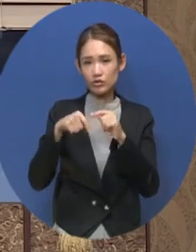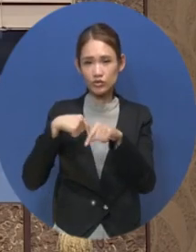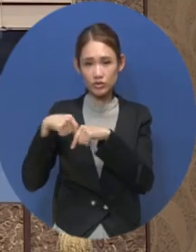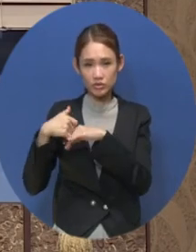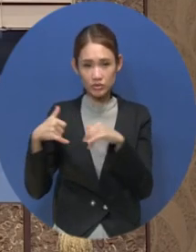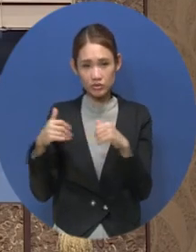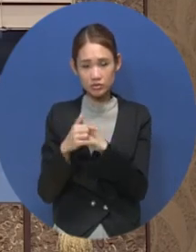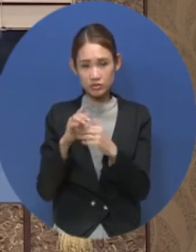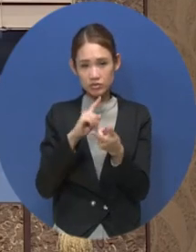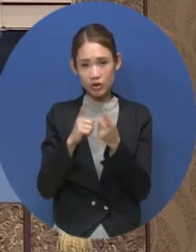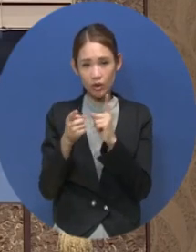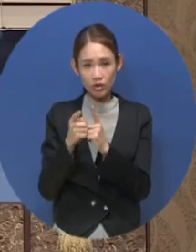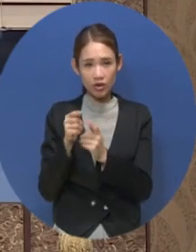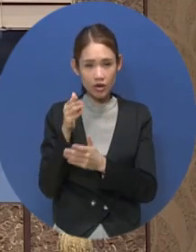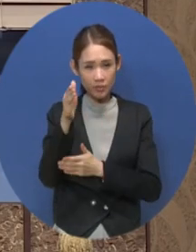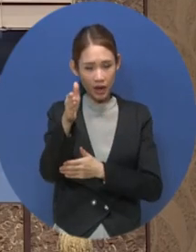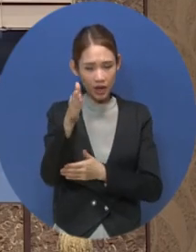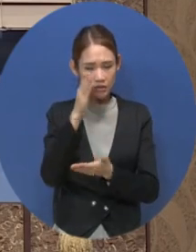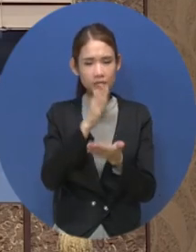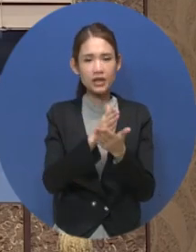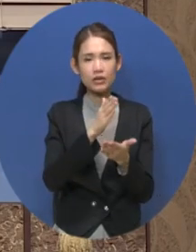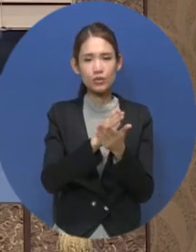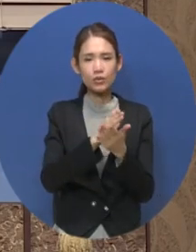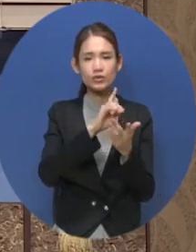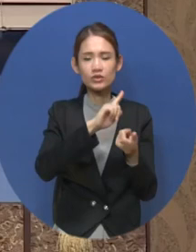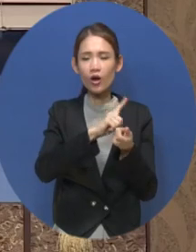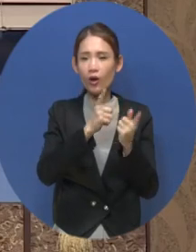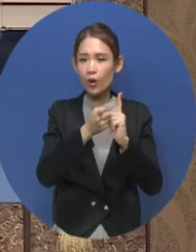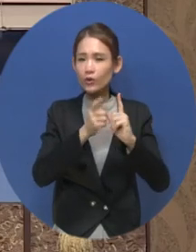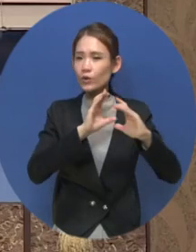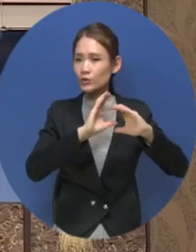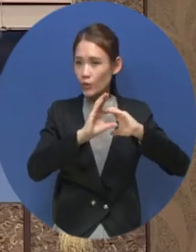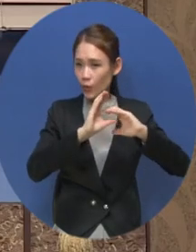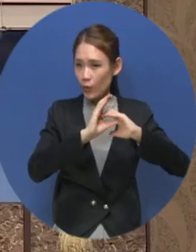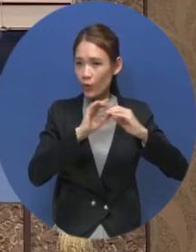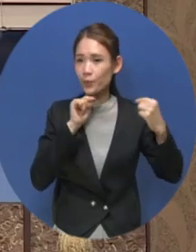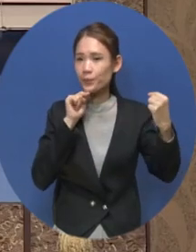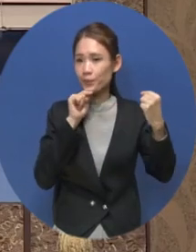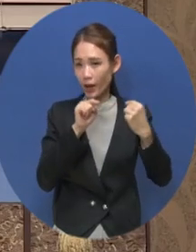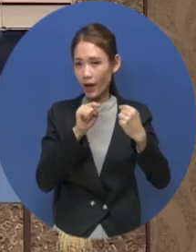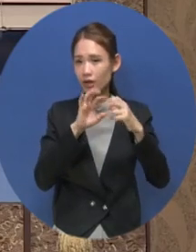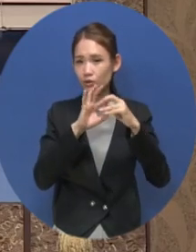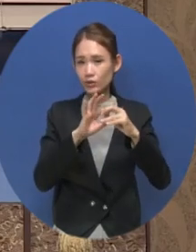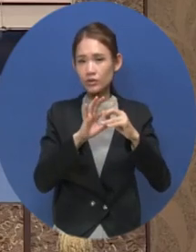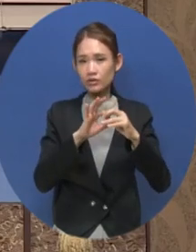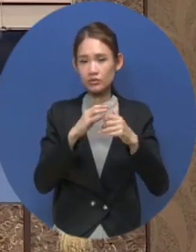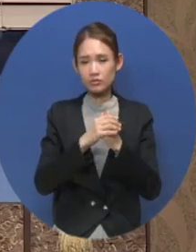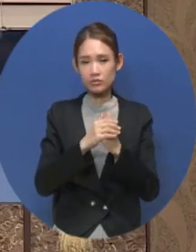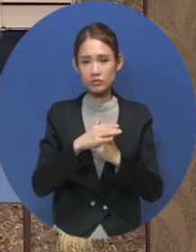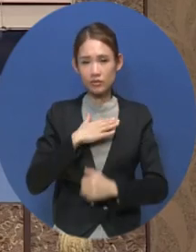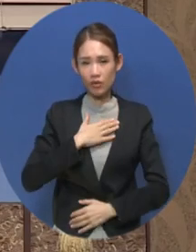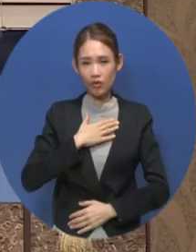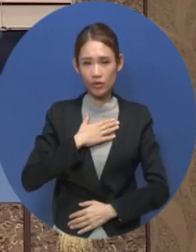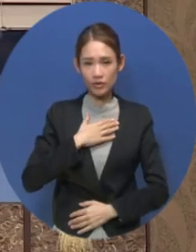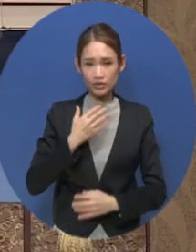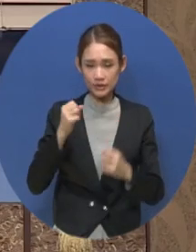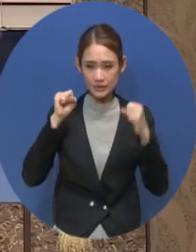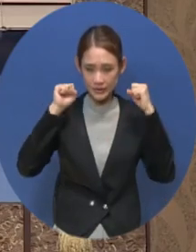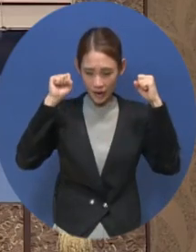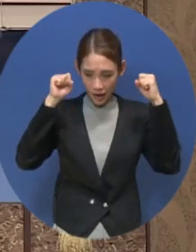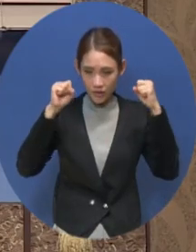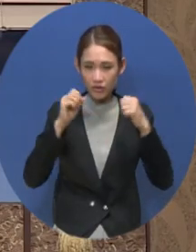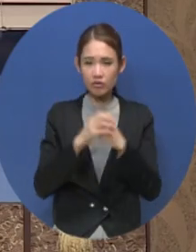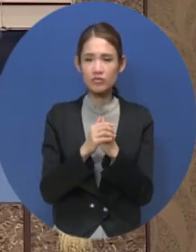서로 일방적이지 않고 서로 소통해서 그 적당하게 자기 체력이라든지 컨디션에 따라서 네. 훈련을 조절할 수 있고